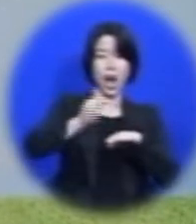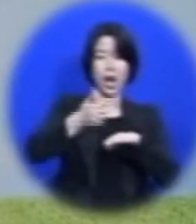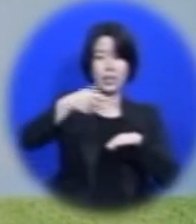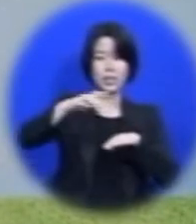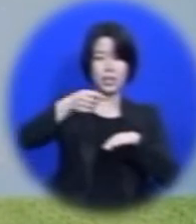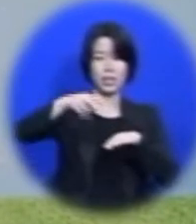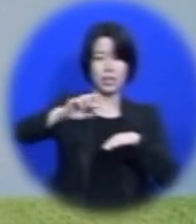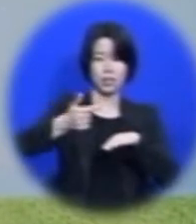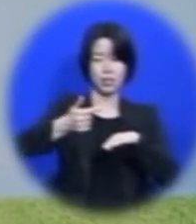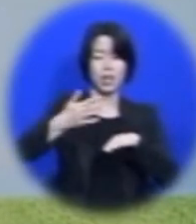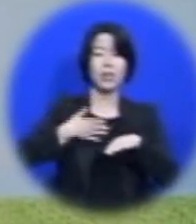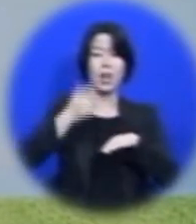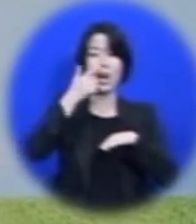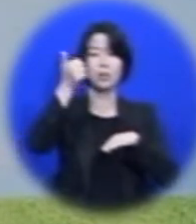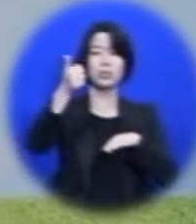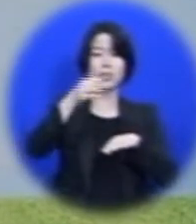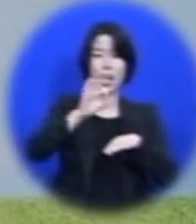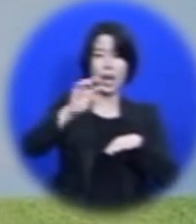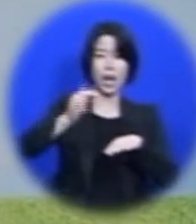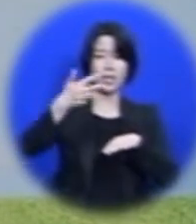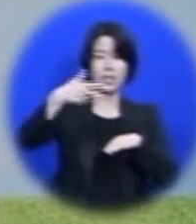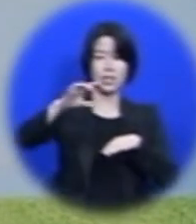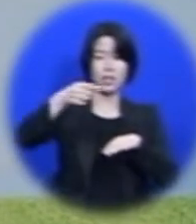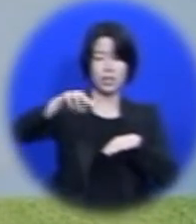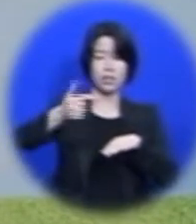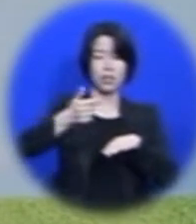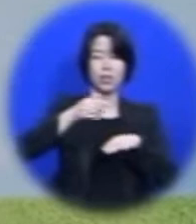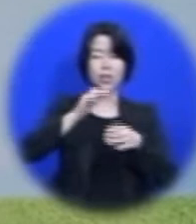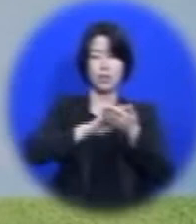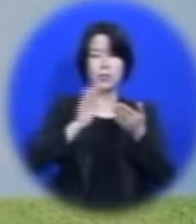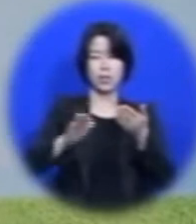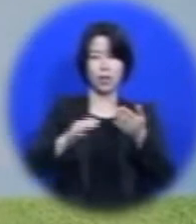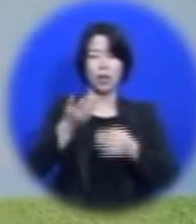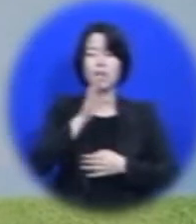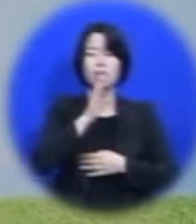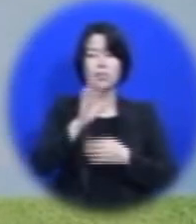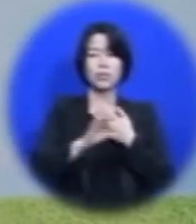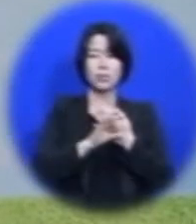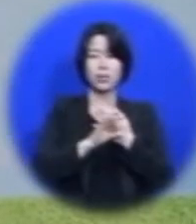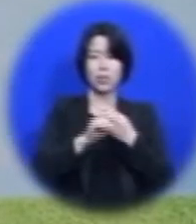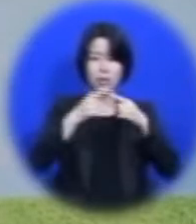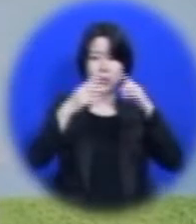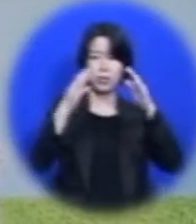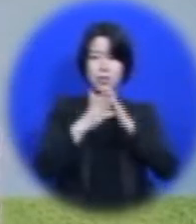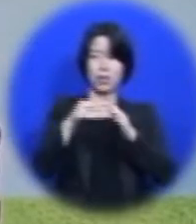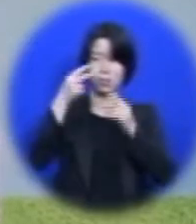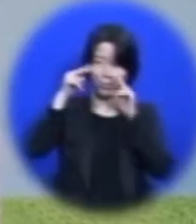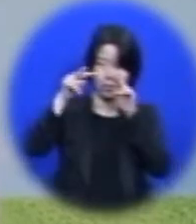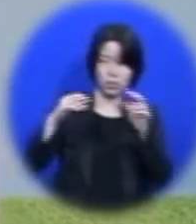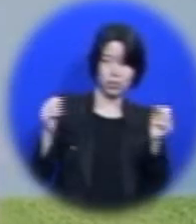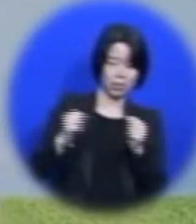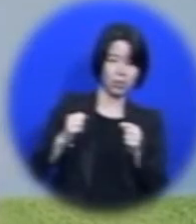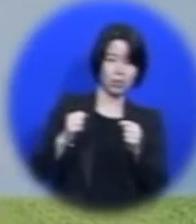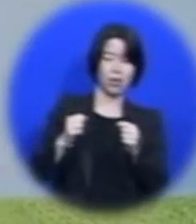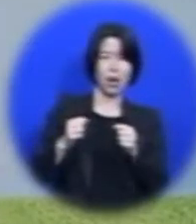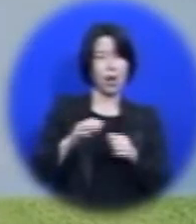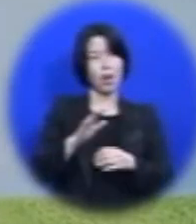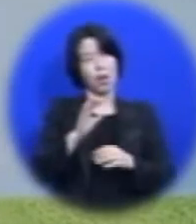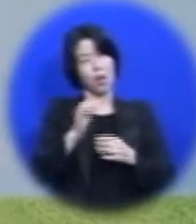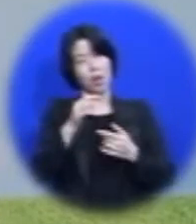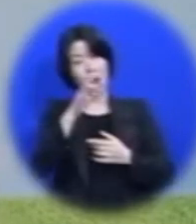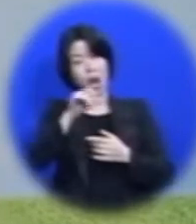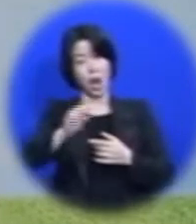안재선입니다. 그러면 교인들이 다 싸늘해져 버린다는 거예요. 아니, 안재선 씨예요?